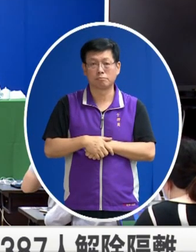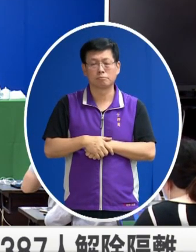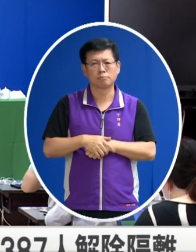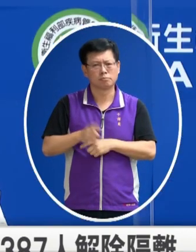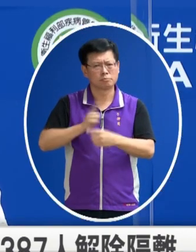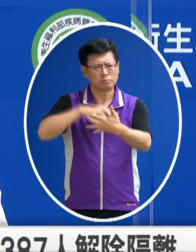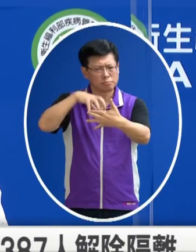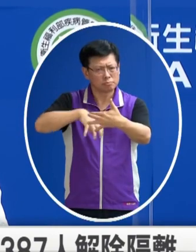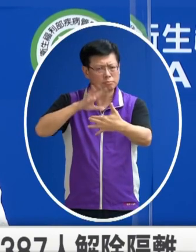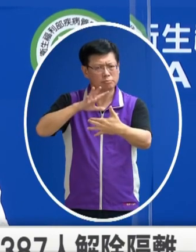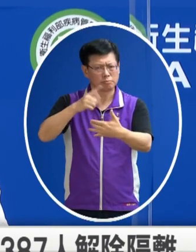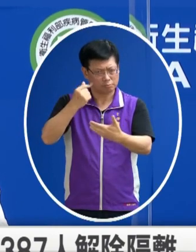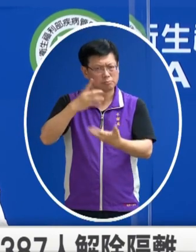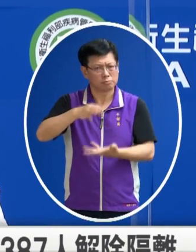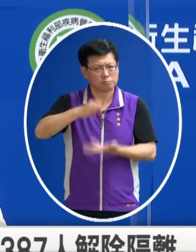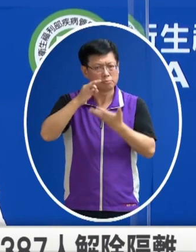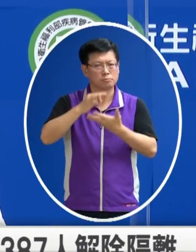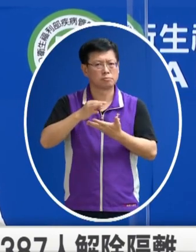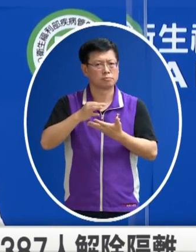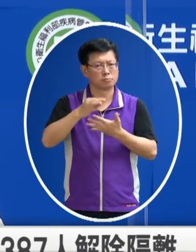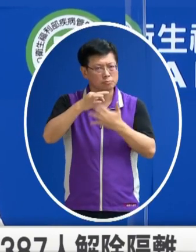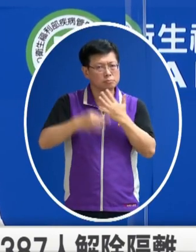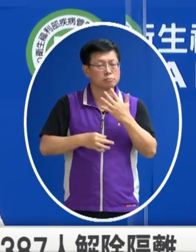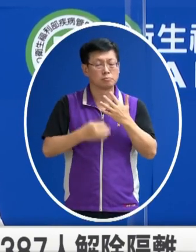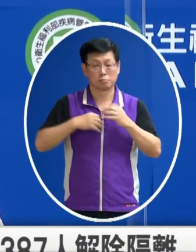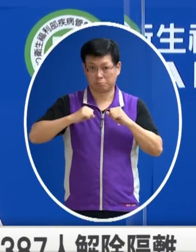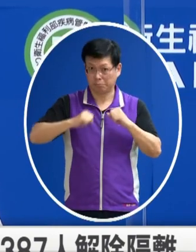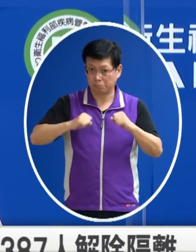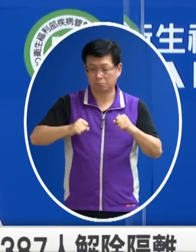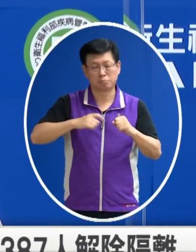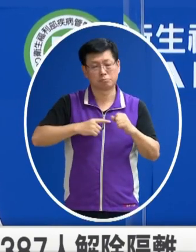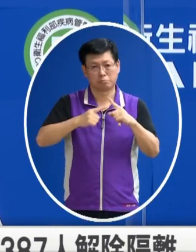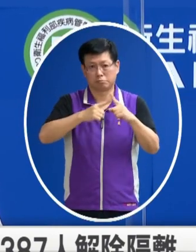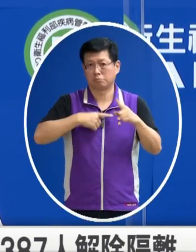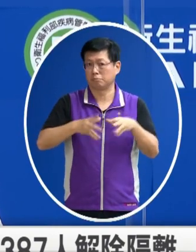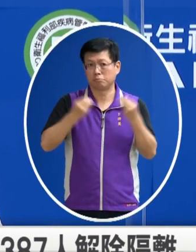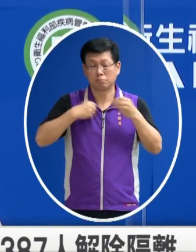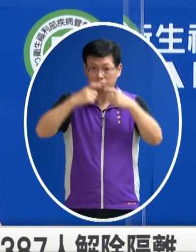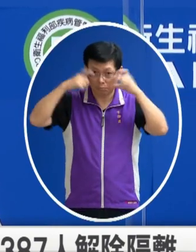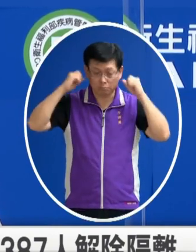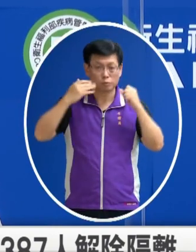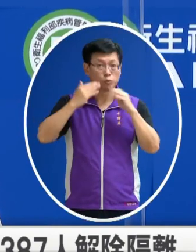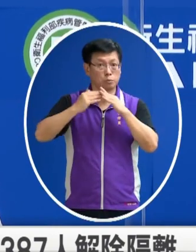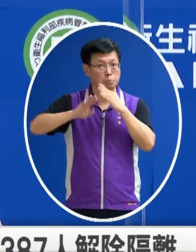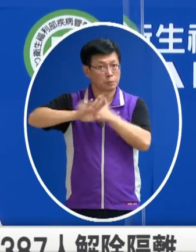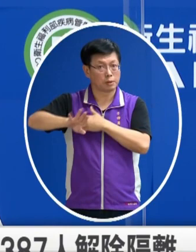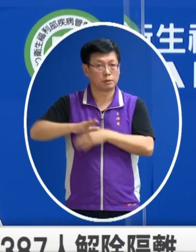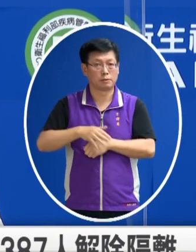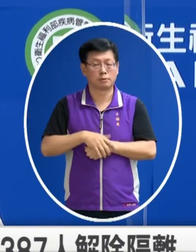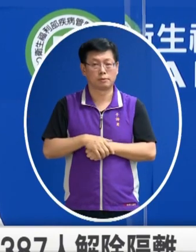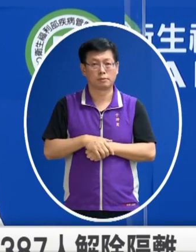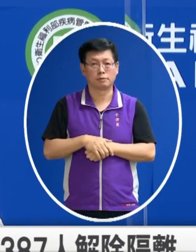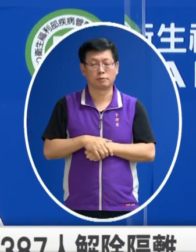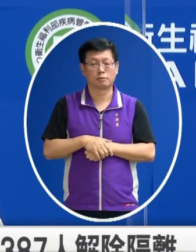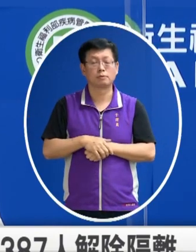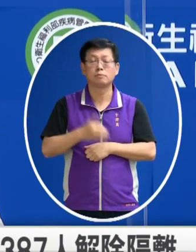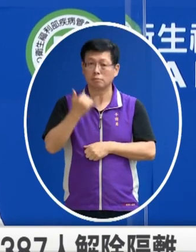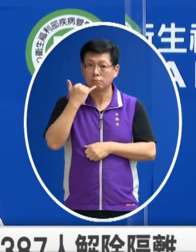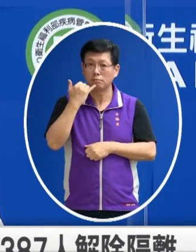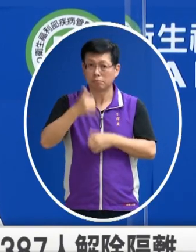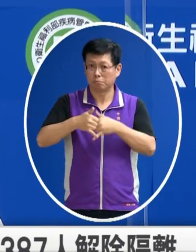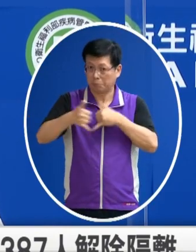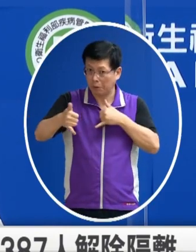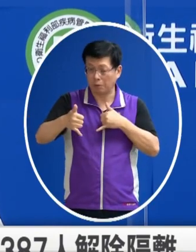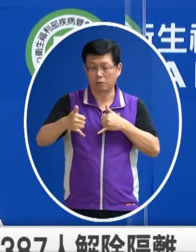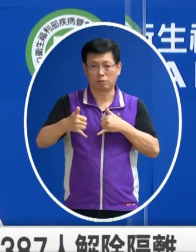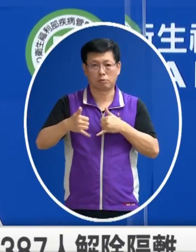标，因为他内容里面还是讲，就是说，好健康的人不用戴口罩，那在户外的时候，好那如果可以维持